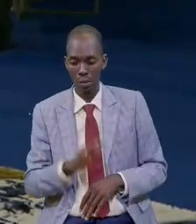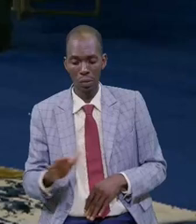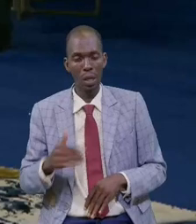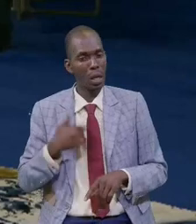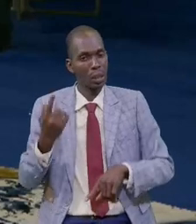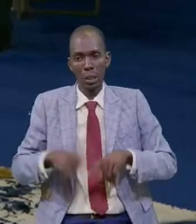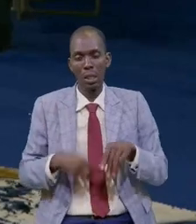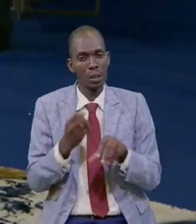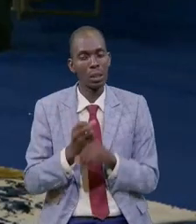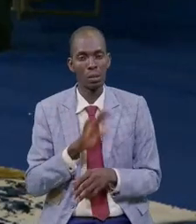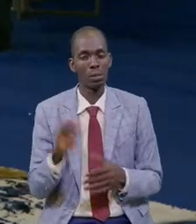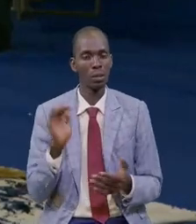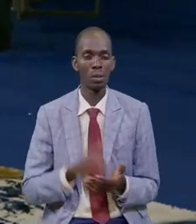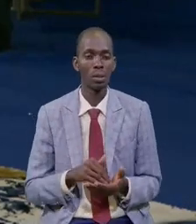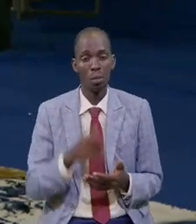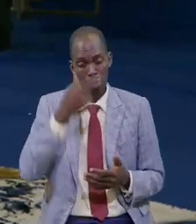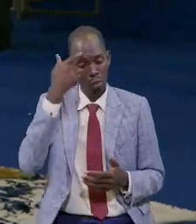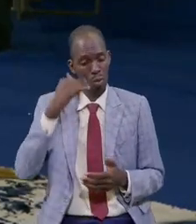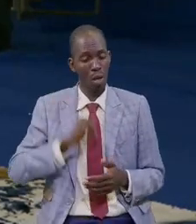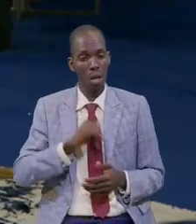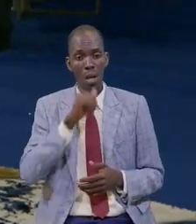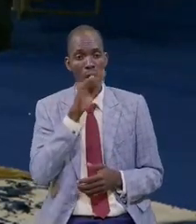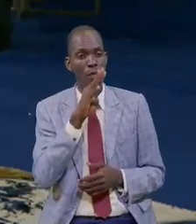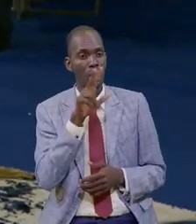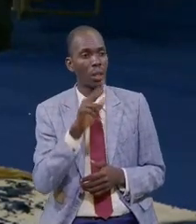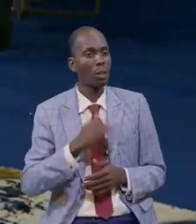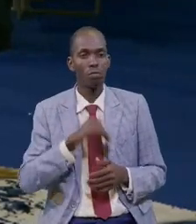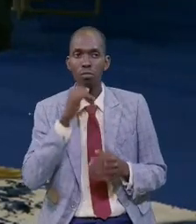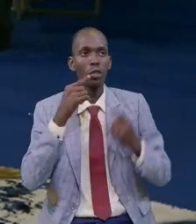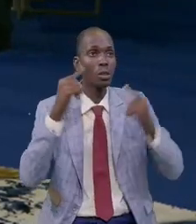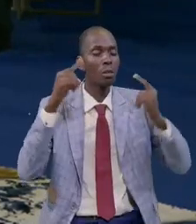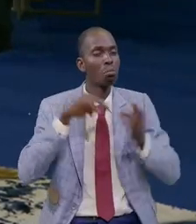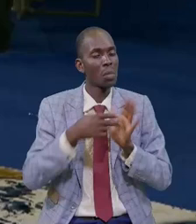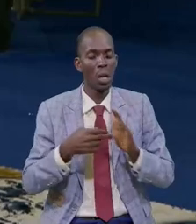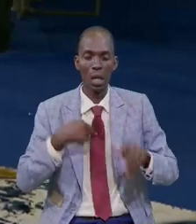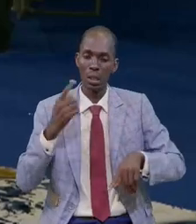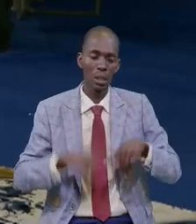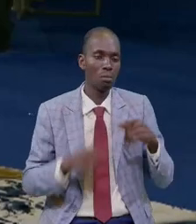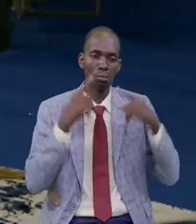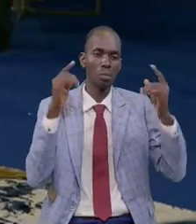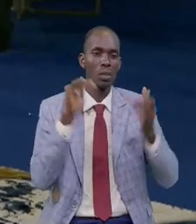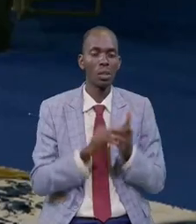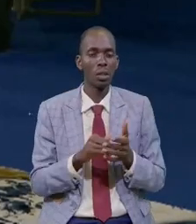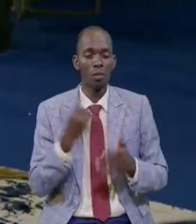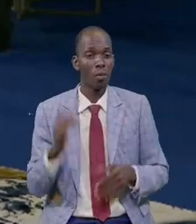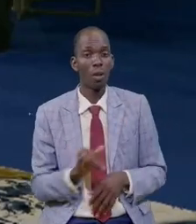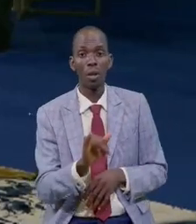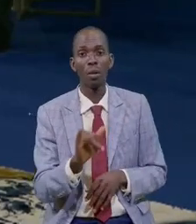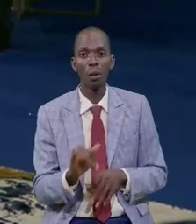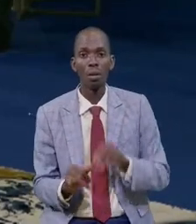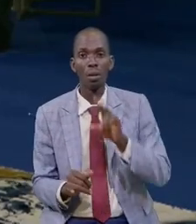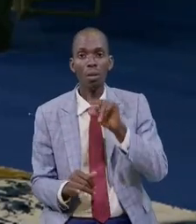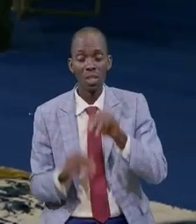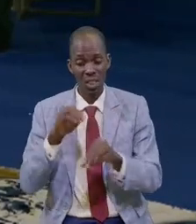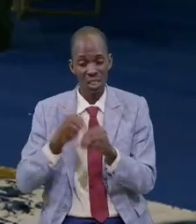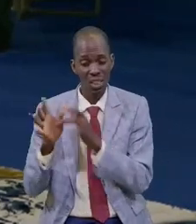étude maintenant oh j'ai 43 là où je suis maintenant pour toujours au nom de Jésus